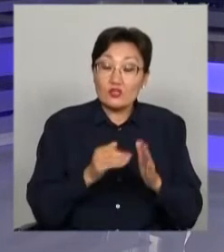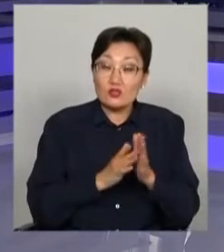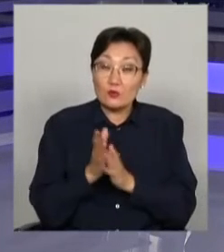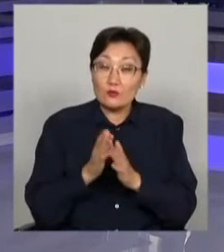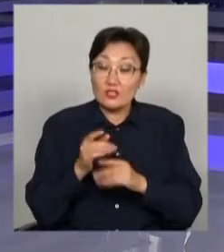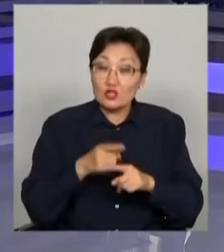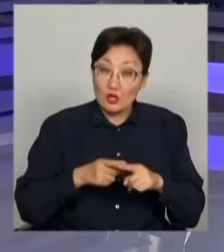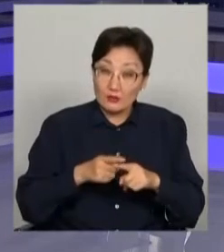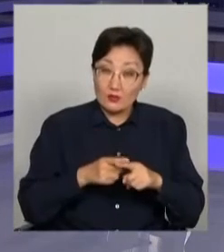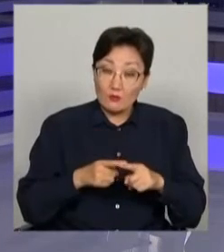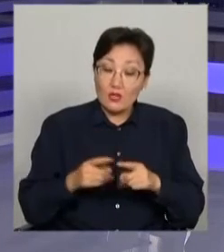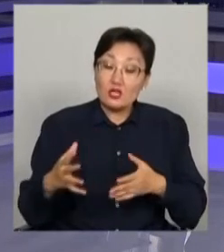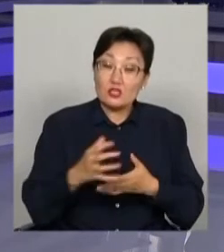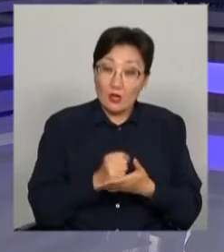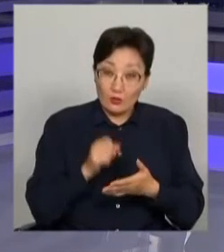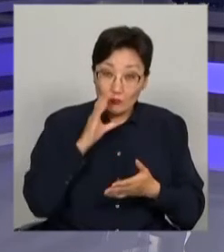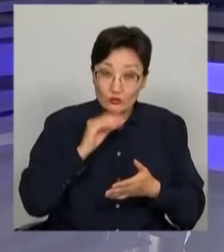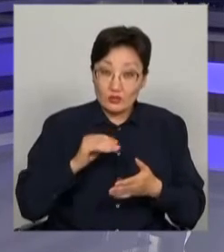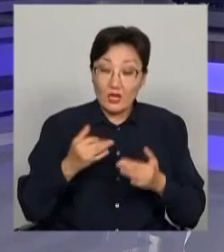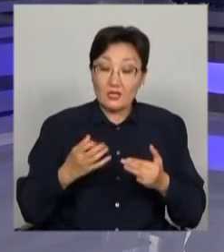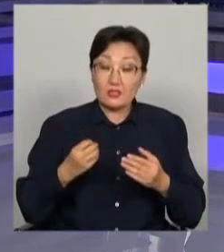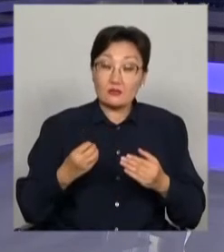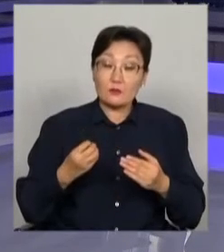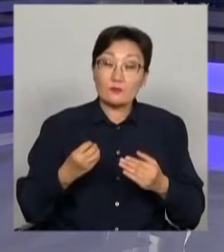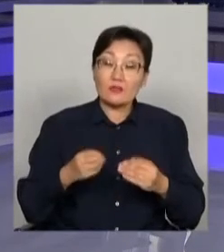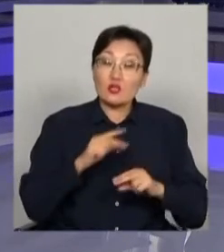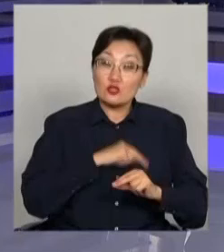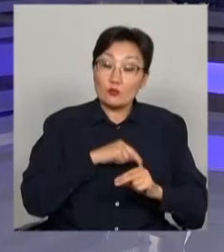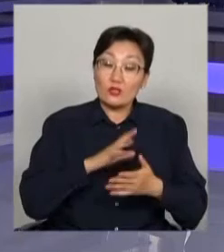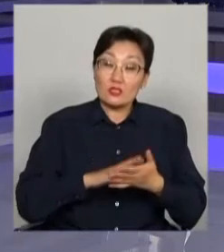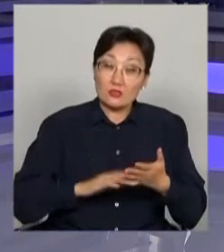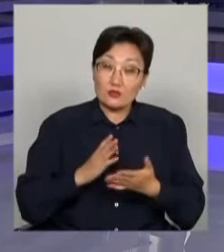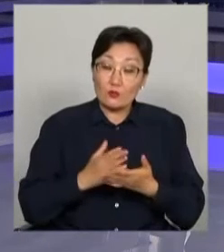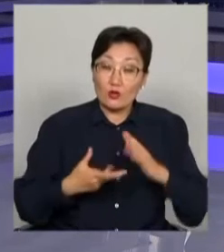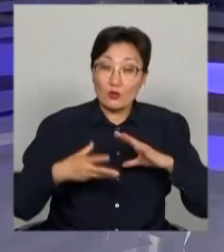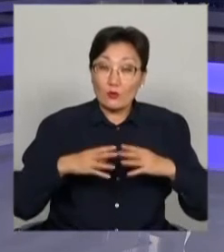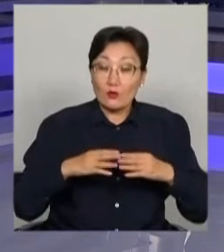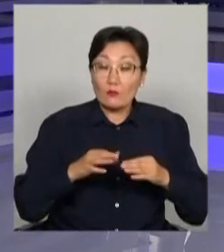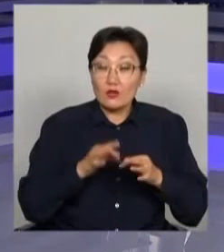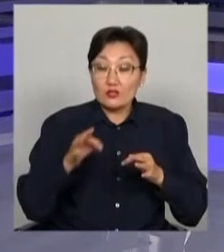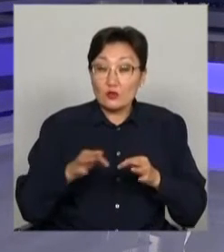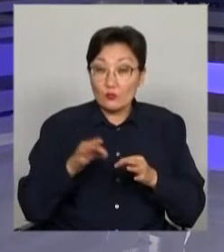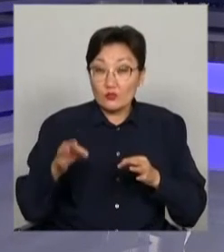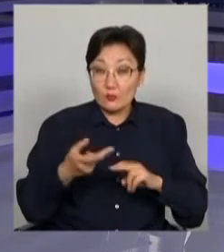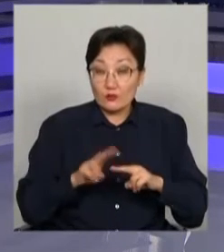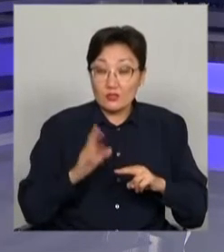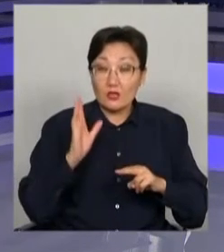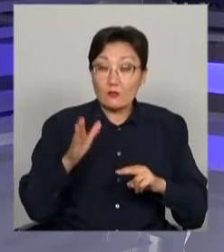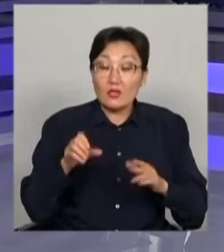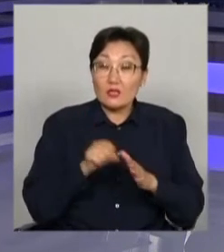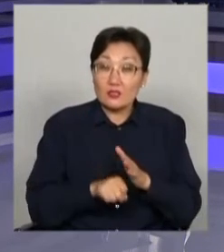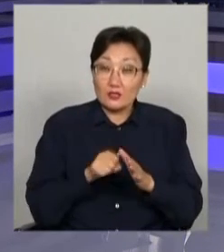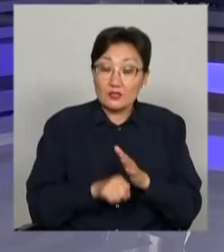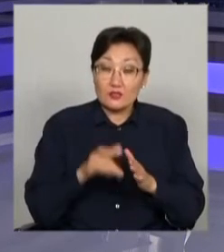тең жартысын жинап үлгерген. Әлде де жұмыс жалғасуда, барлық өңірлер қазір осы алдағы қыстан аман